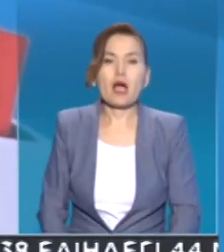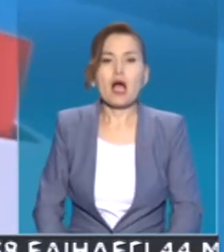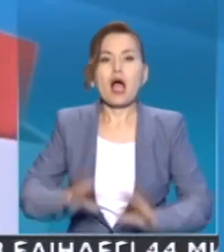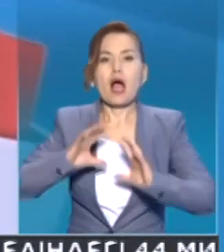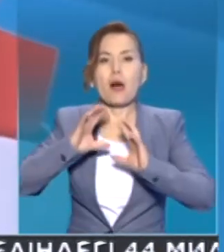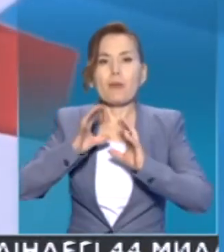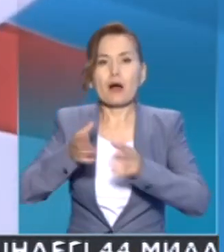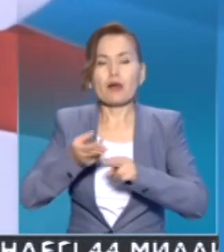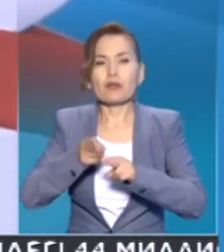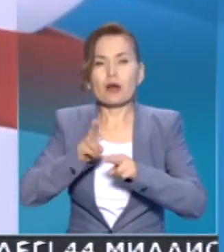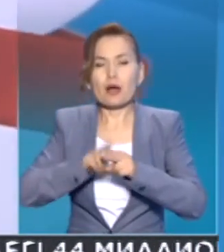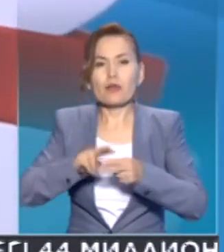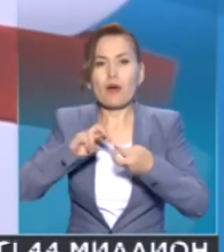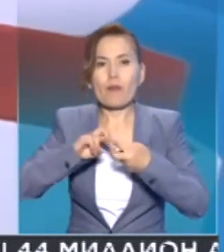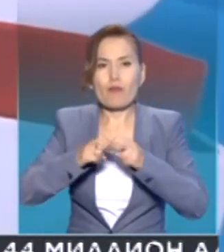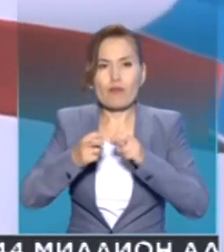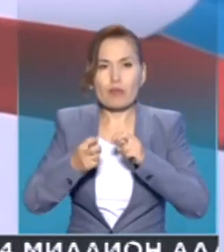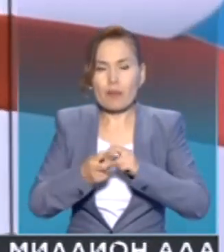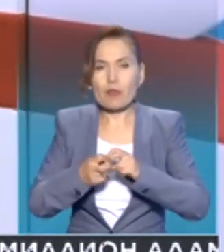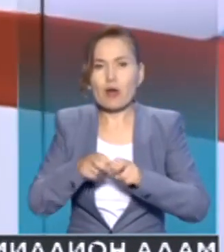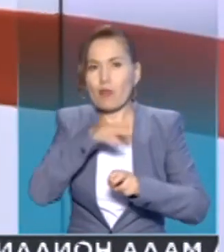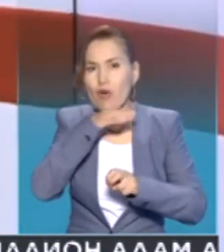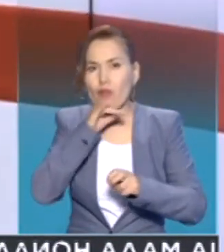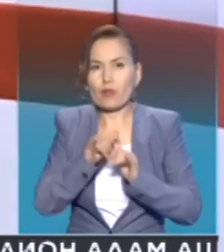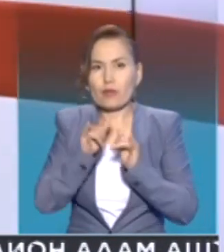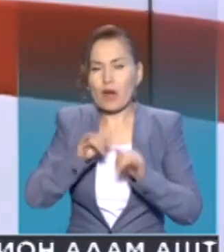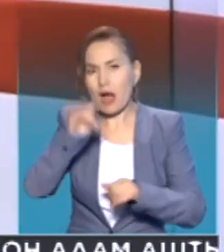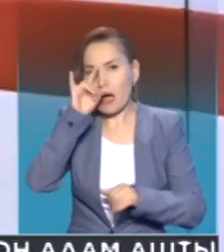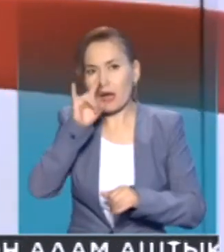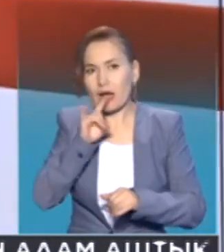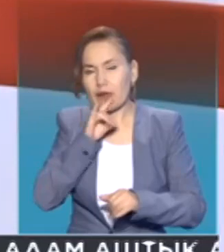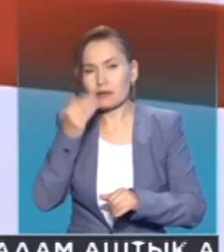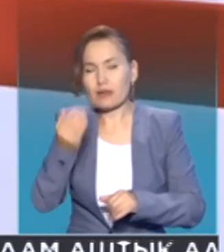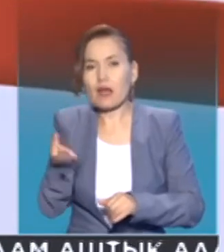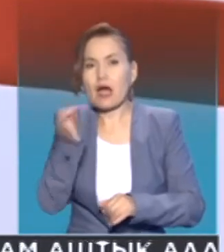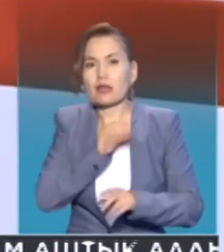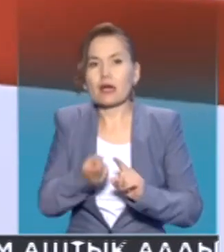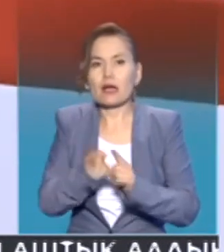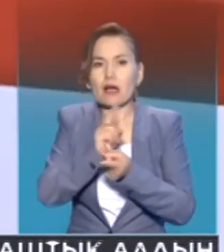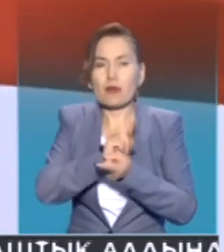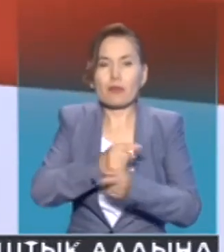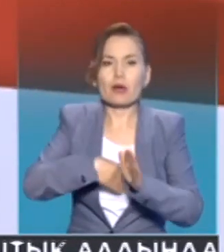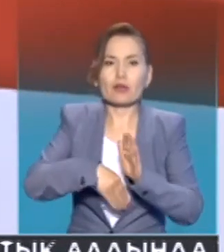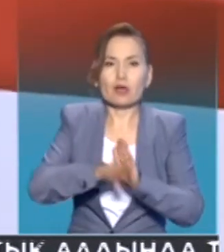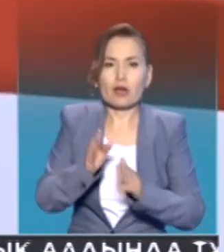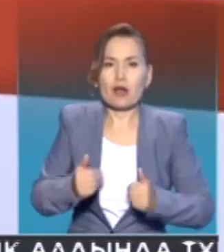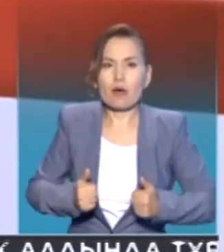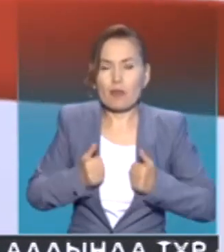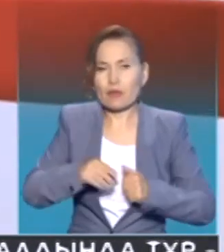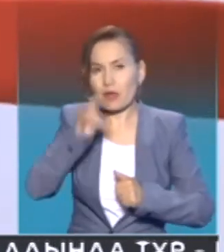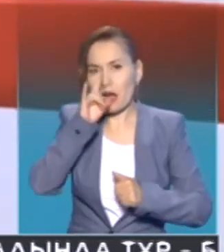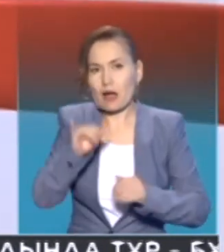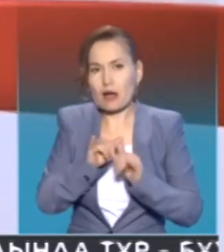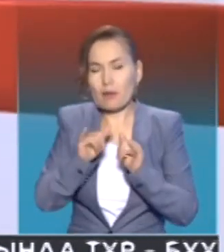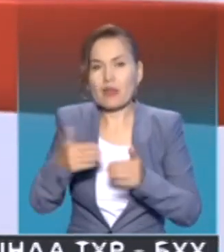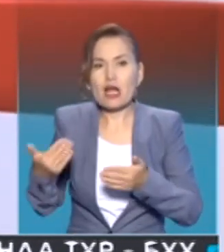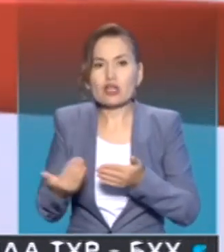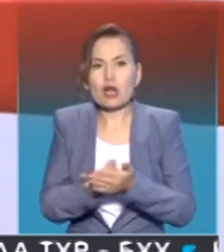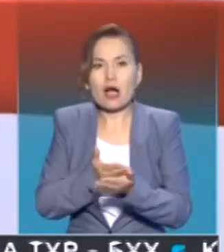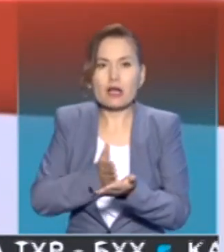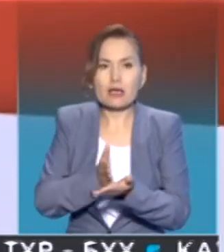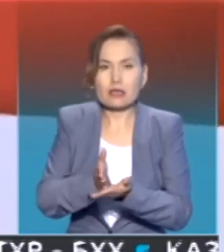Жаһандық геосаяси ахуал жылдам өзгеріп жатқан кезде Қазақстанның тиімді реформалар арқылы өзгеріске ұмтылуы ел дамуының жаңа